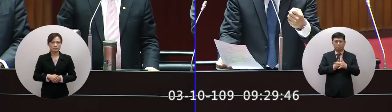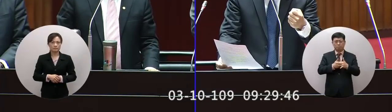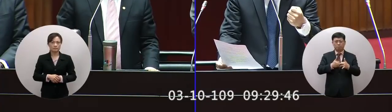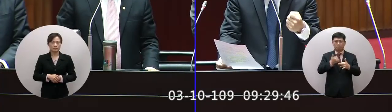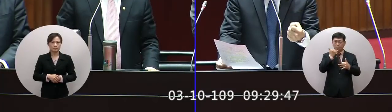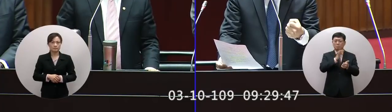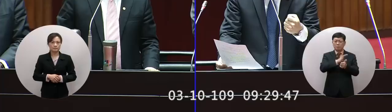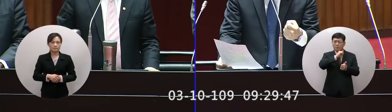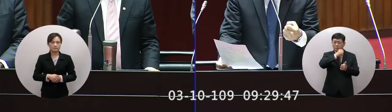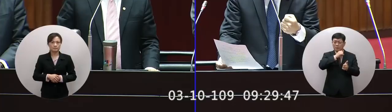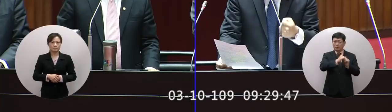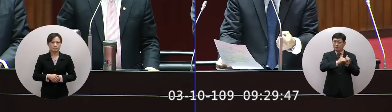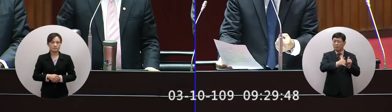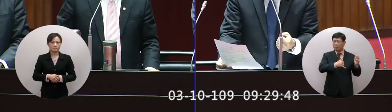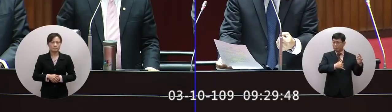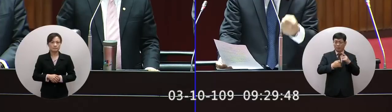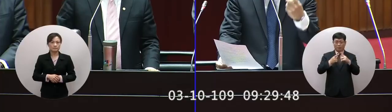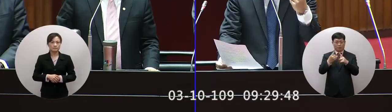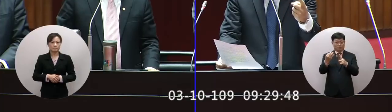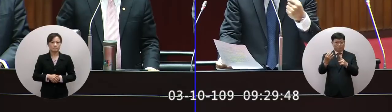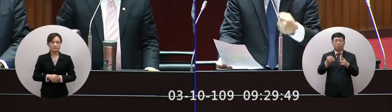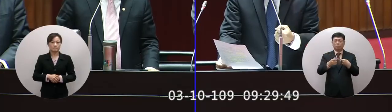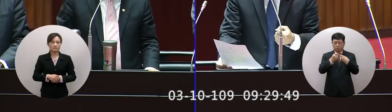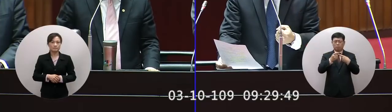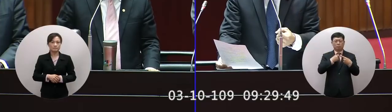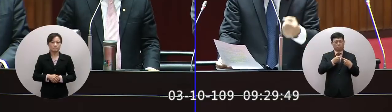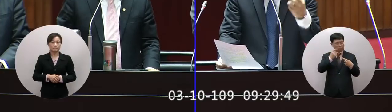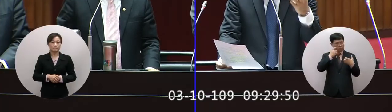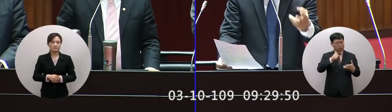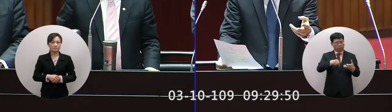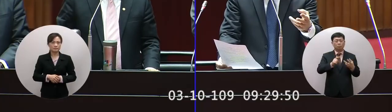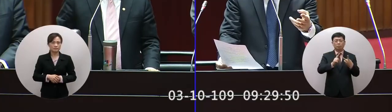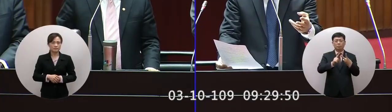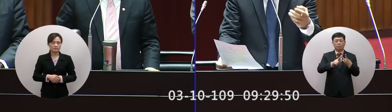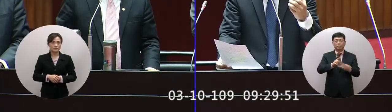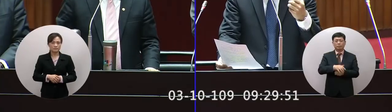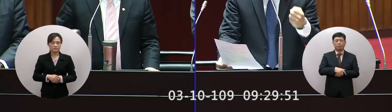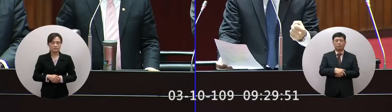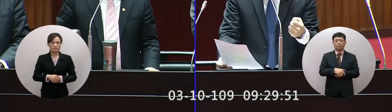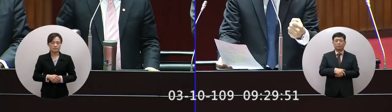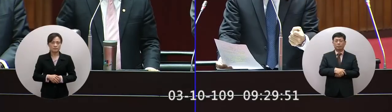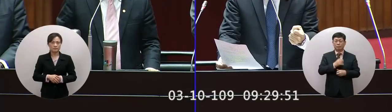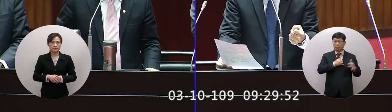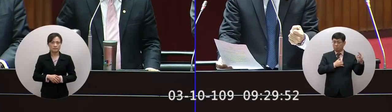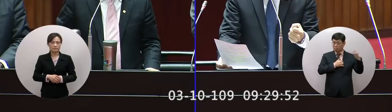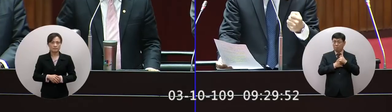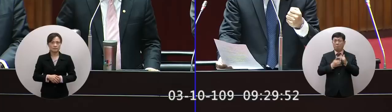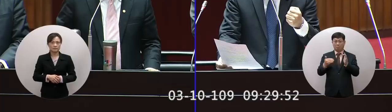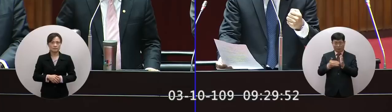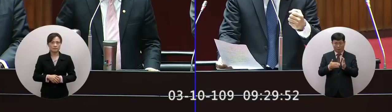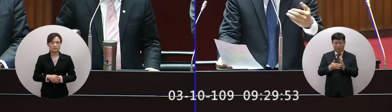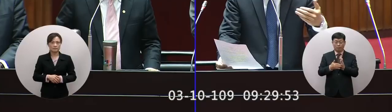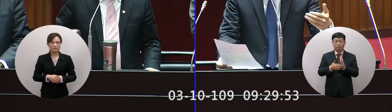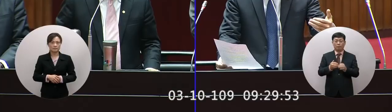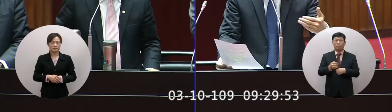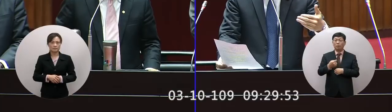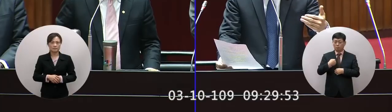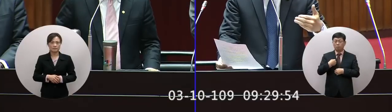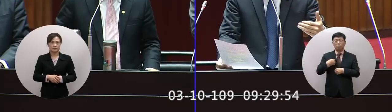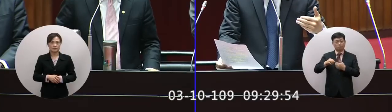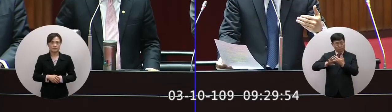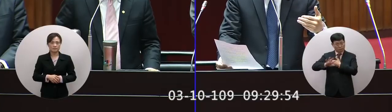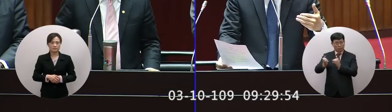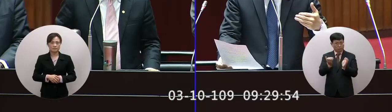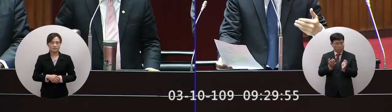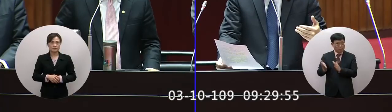够让这些我们台湾民众回来的人数嘛，这是第一个我要关心的嘛。第二个，回来以后我们的相